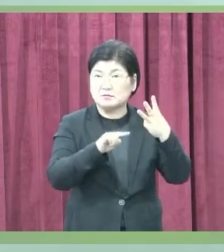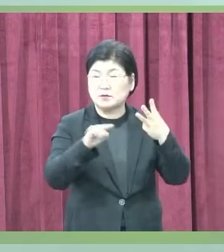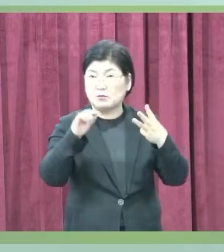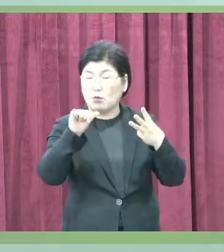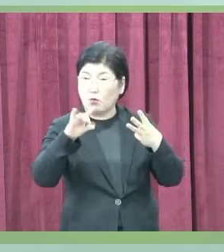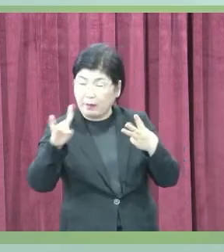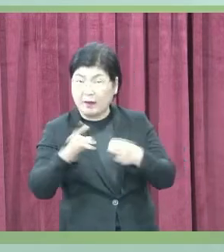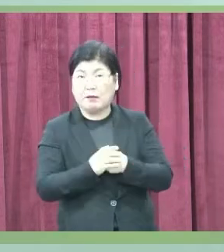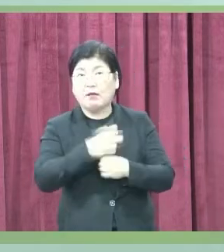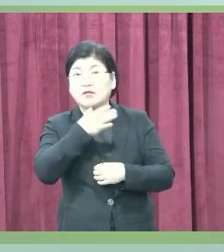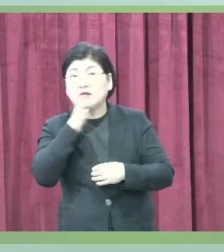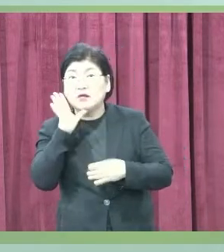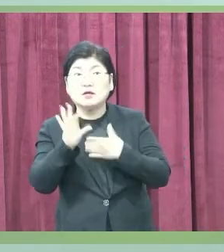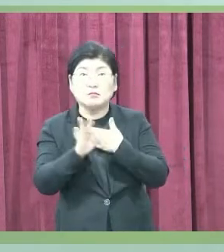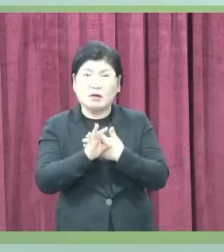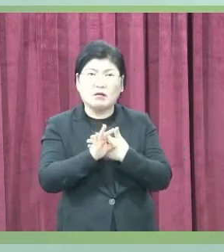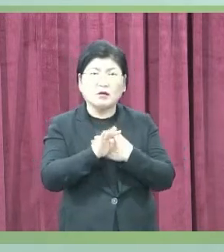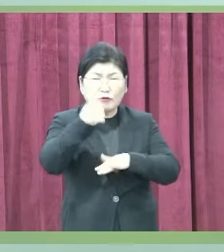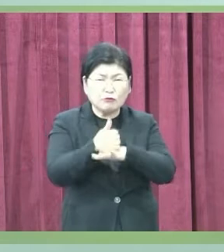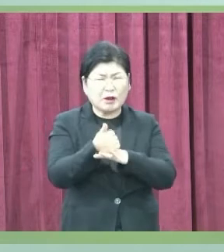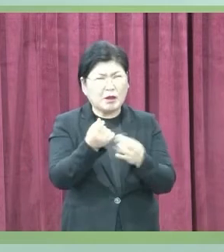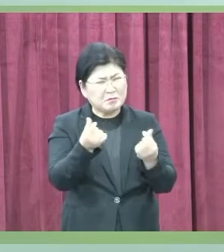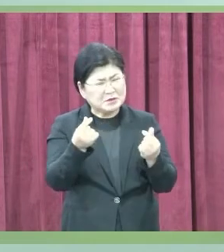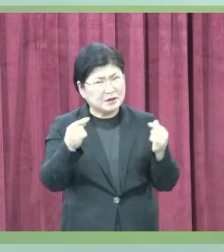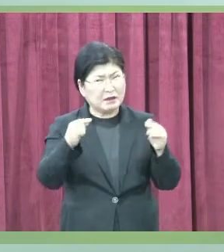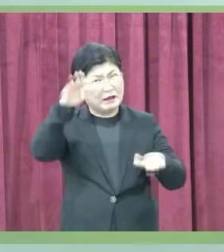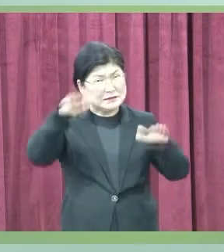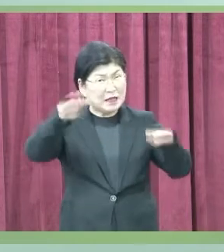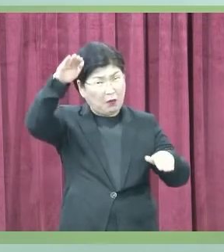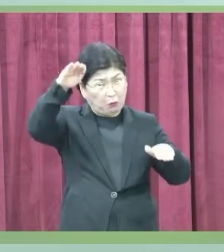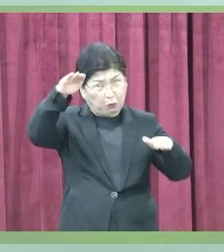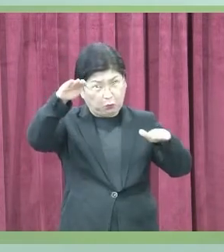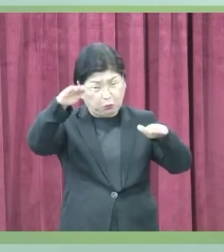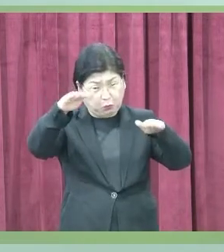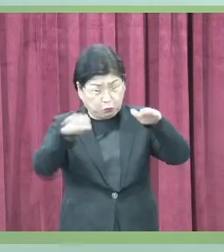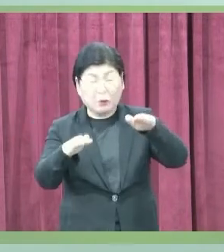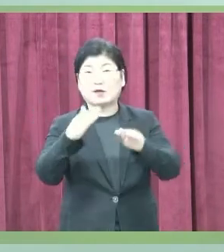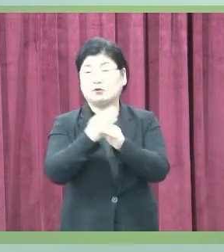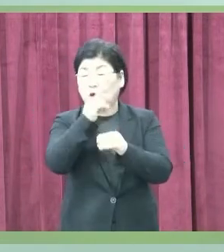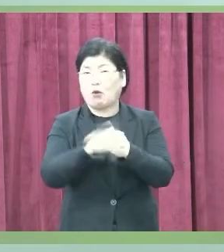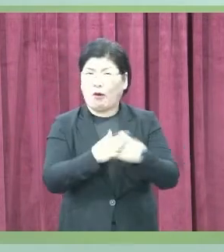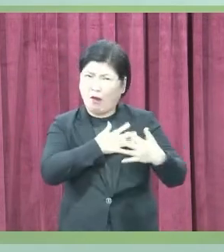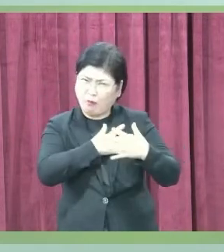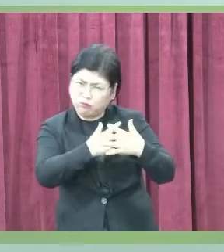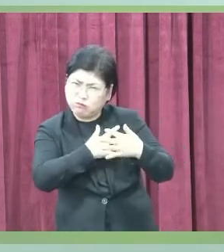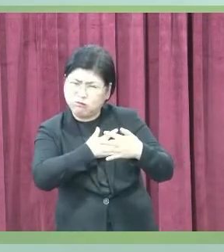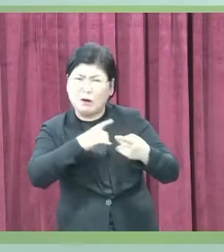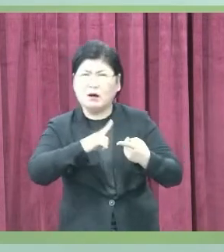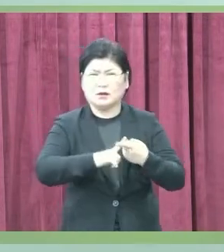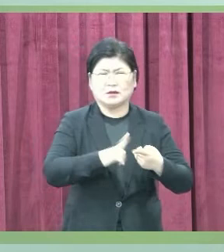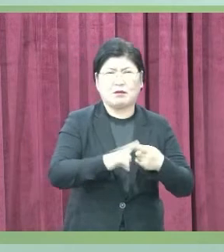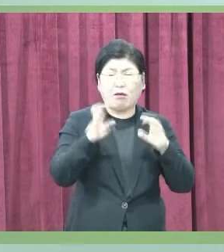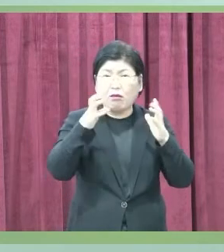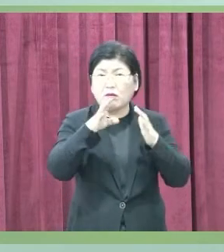이제 나이 들면 뭐든지 조금 비슷해져요. 80대 되면 조금 비슷해지고, 그 다음에 불안도 이게